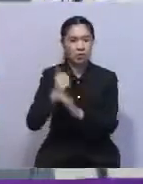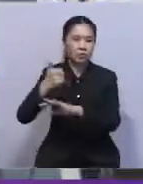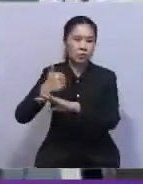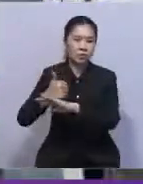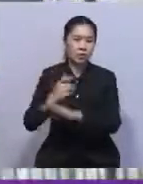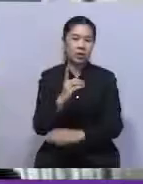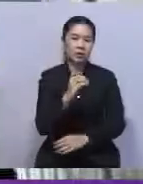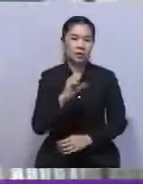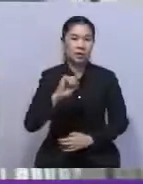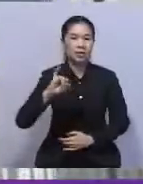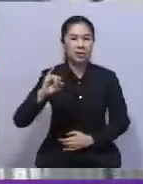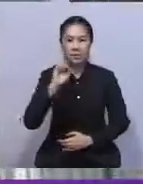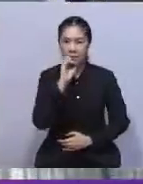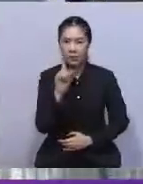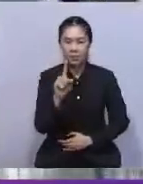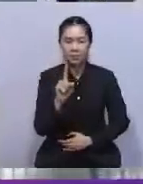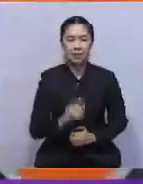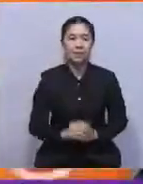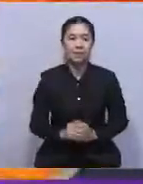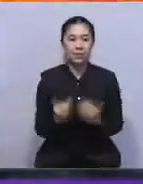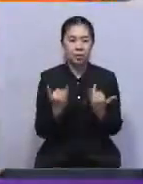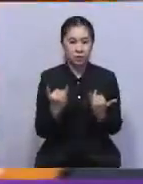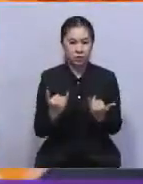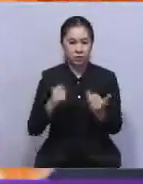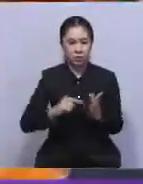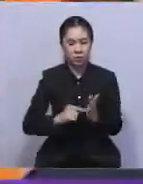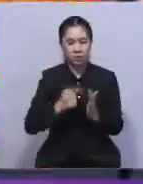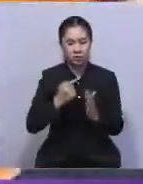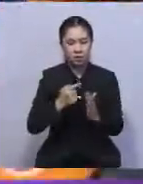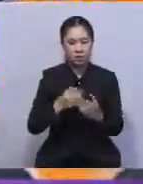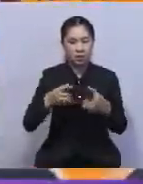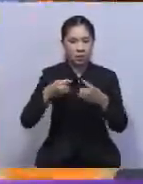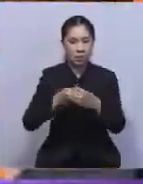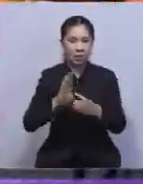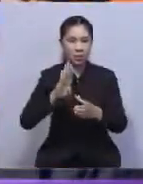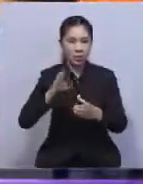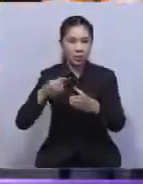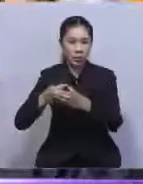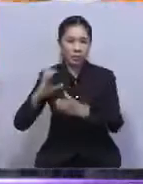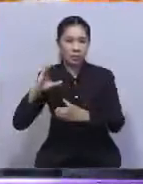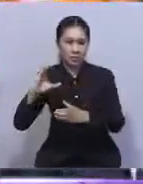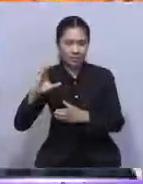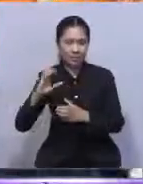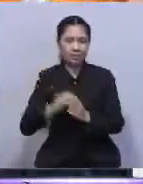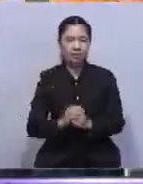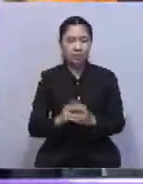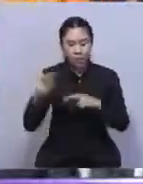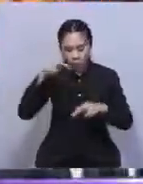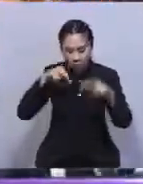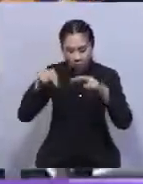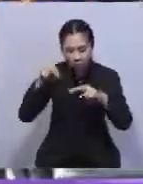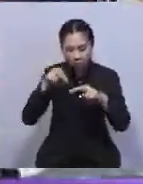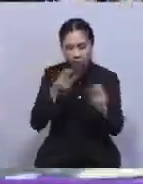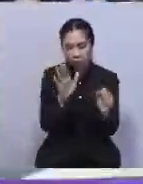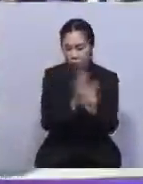วนคดีพิเศษหรือ DSI นะคะเปิดเผยว่าวันนี้จะเป็นการตรวจค้นในโซน B และโซน C ซึ่งจะตรวจสอบให้ครบ